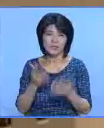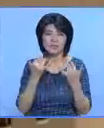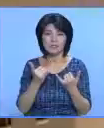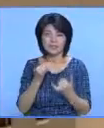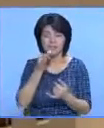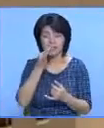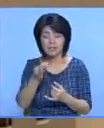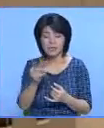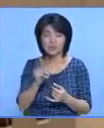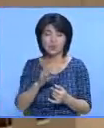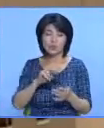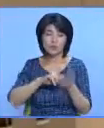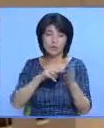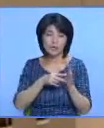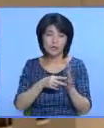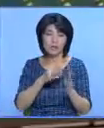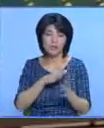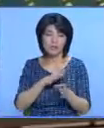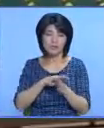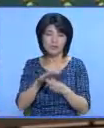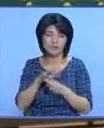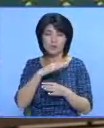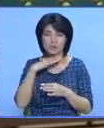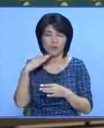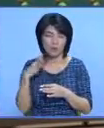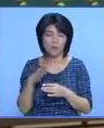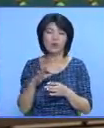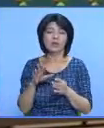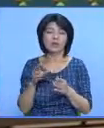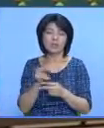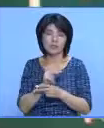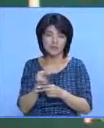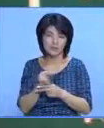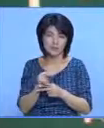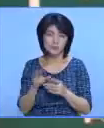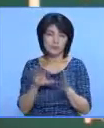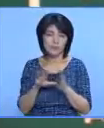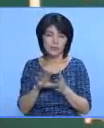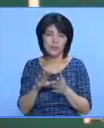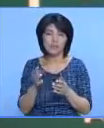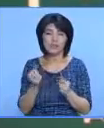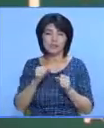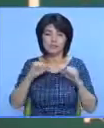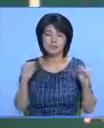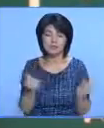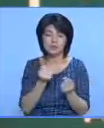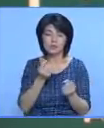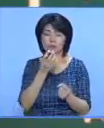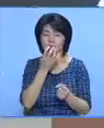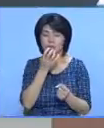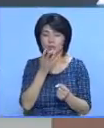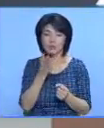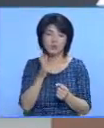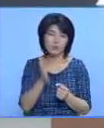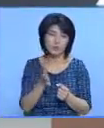барлығы жоспар бойынша атқарылуда. Әлеуметтік маңызы бар мекемелер көмір қорымен толық қамтамасыз етілген. Қыс қалыпты түрде өтеді деп сендіріп отыр мамандар.